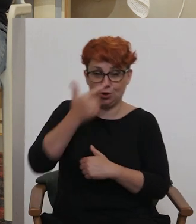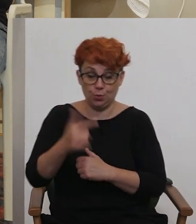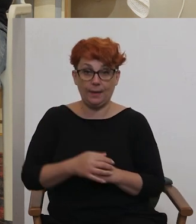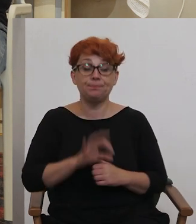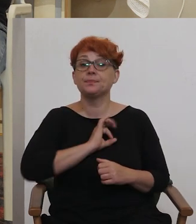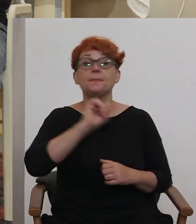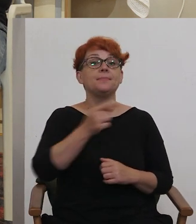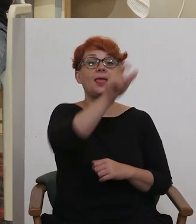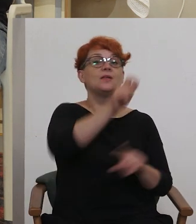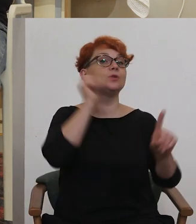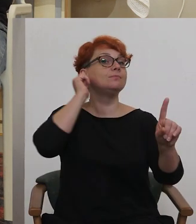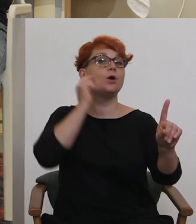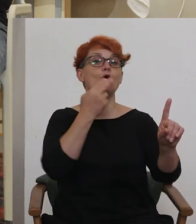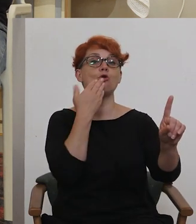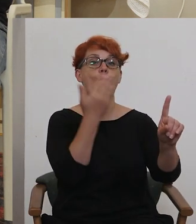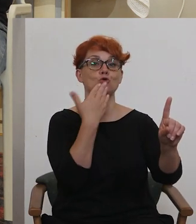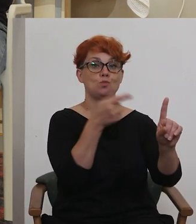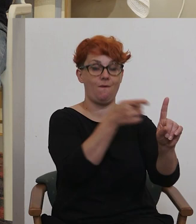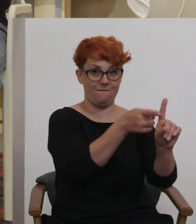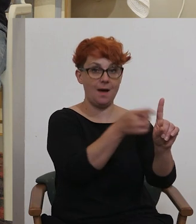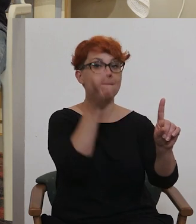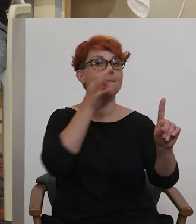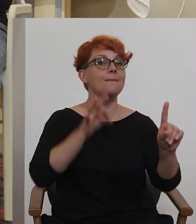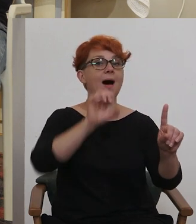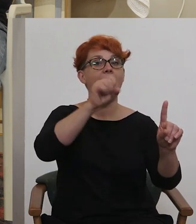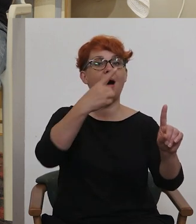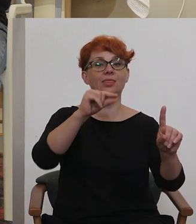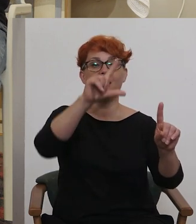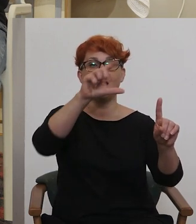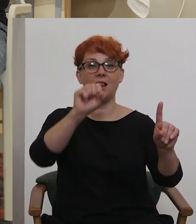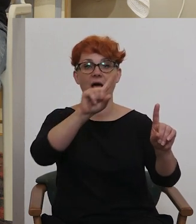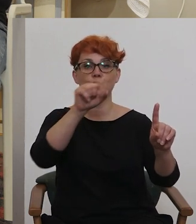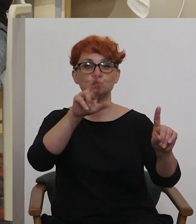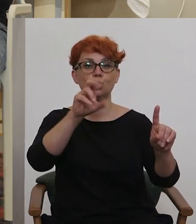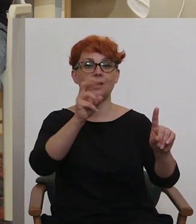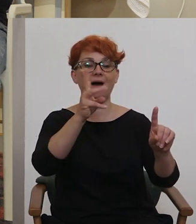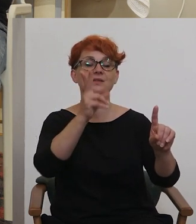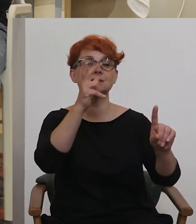pierwszą rozmówczynią była pani Adela Żurawska, platerówka.